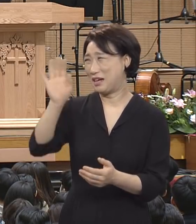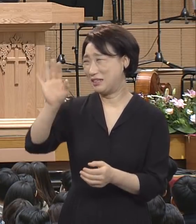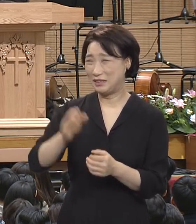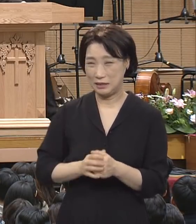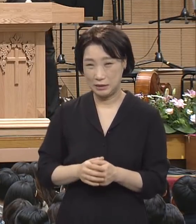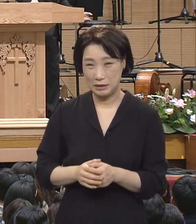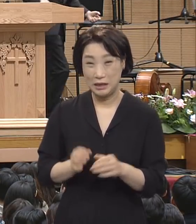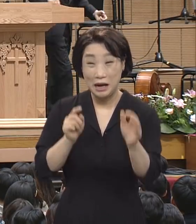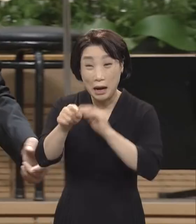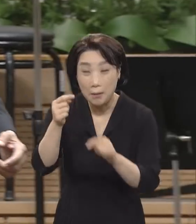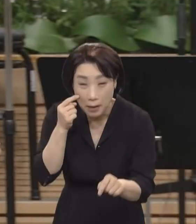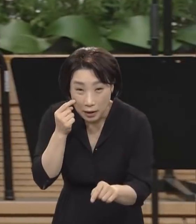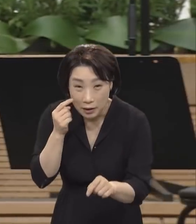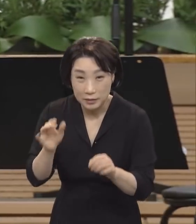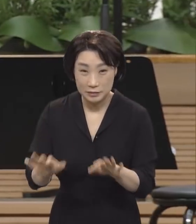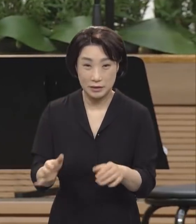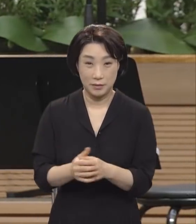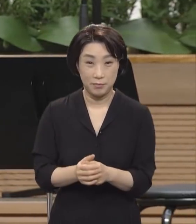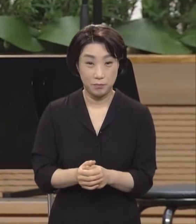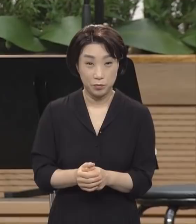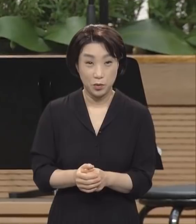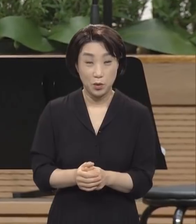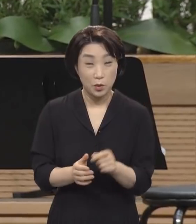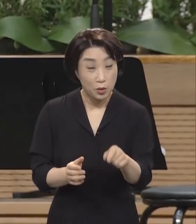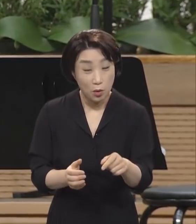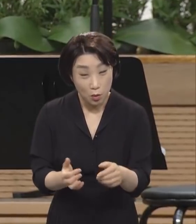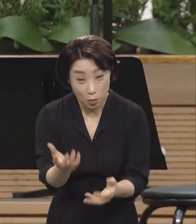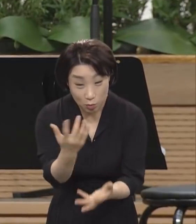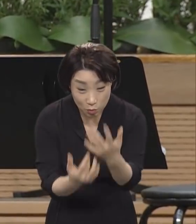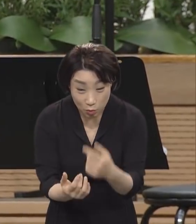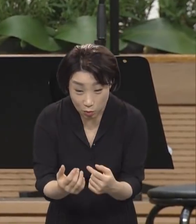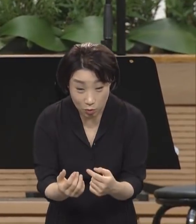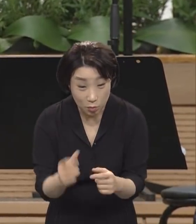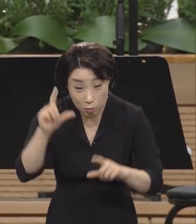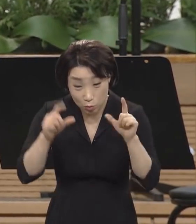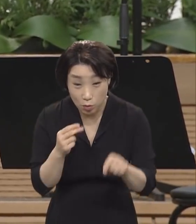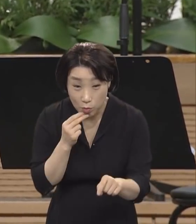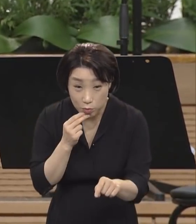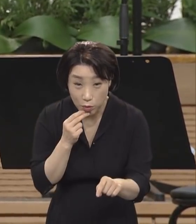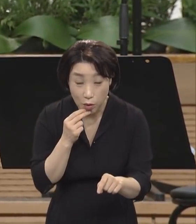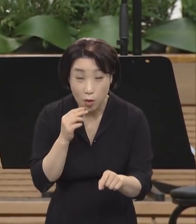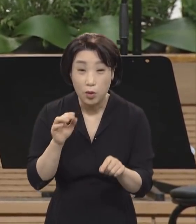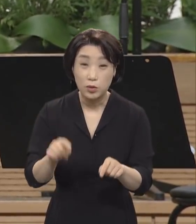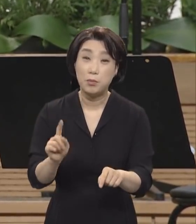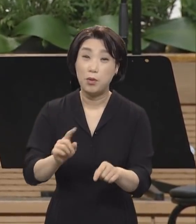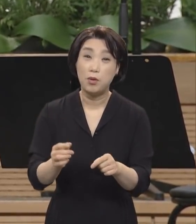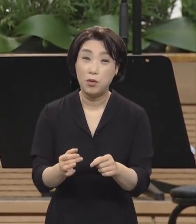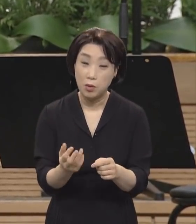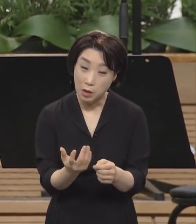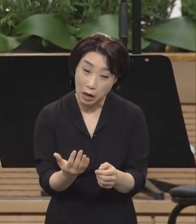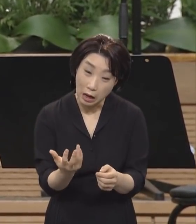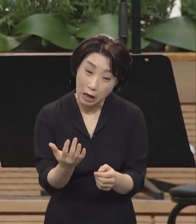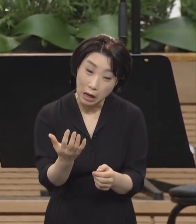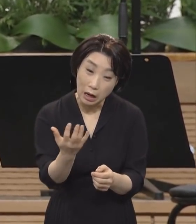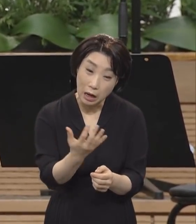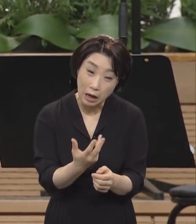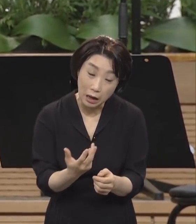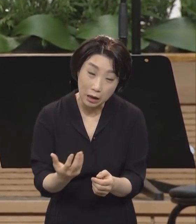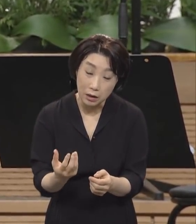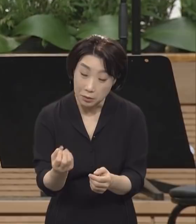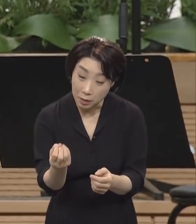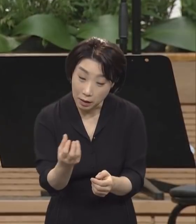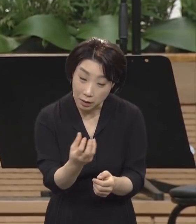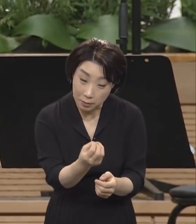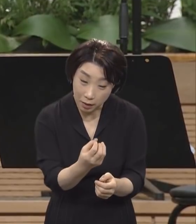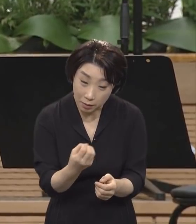그랬더니 그랬더니 거기는 불이 안 보여 그냥 안개 아지랑이처럼 깜막 깜막